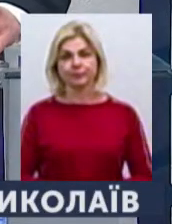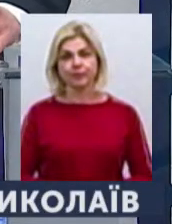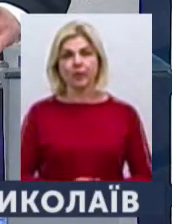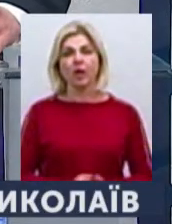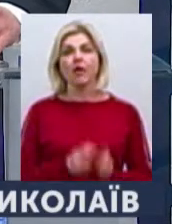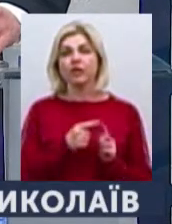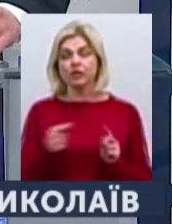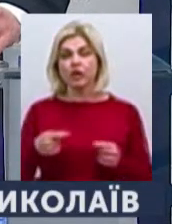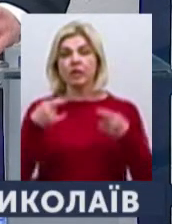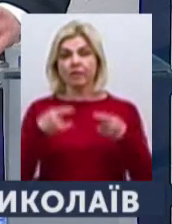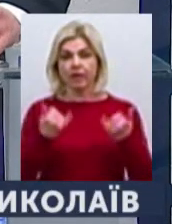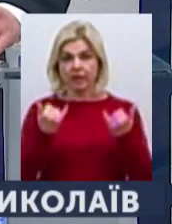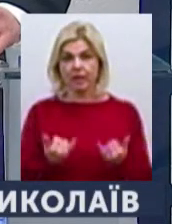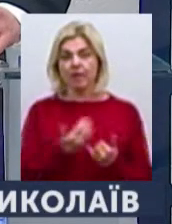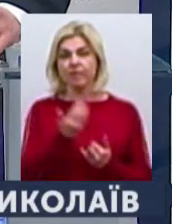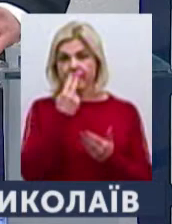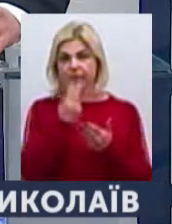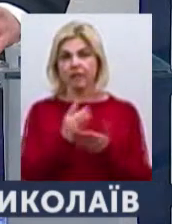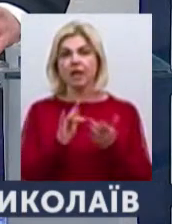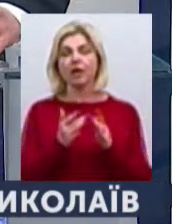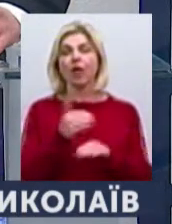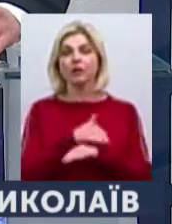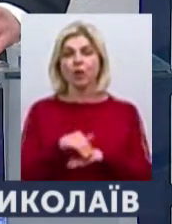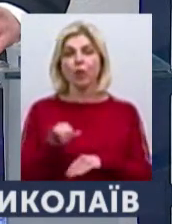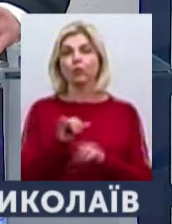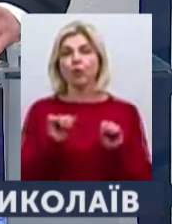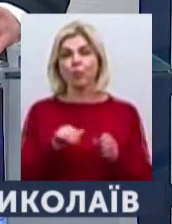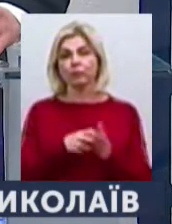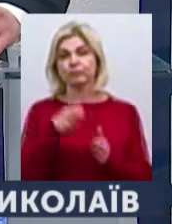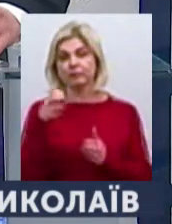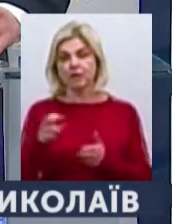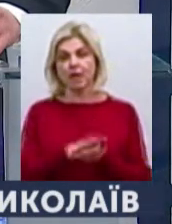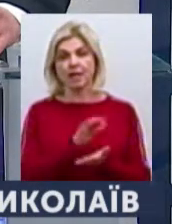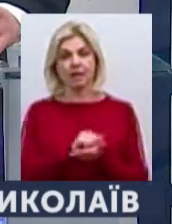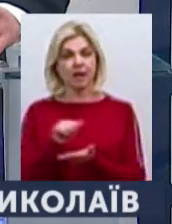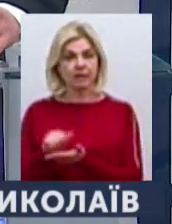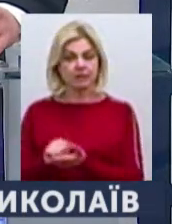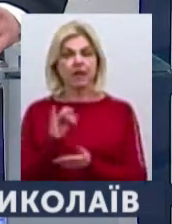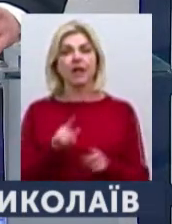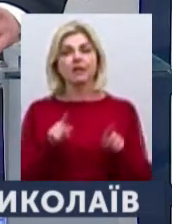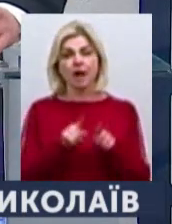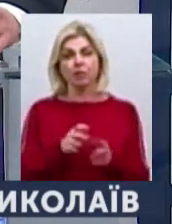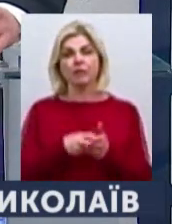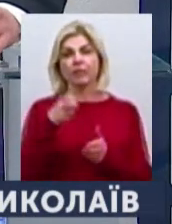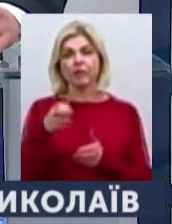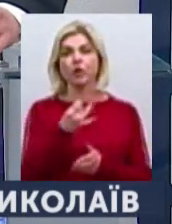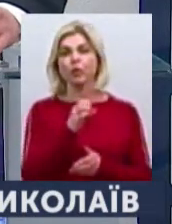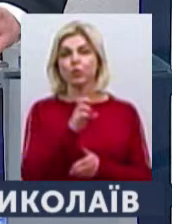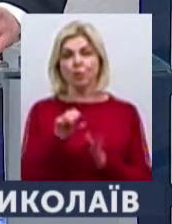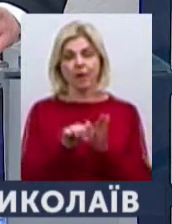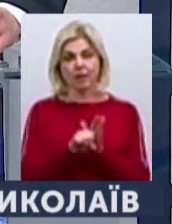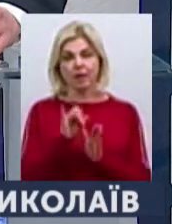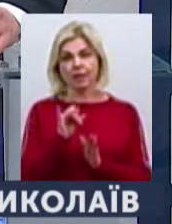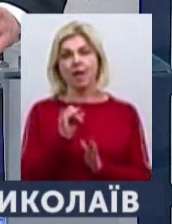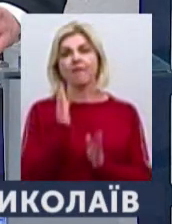Протягом прямого ефіру на екранах ви бачите нашу електронну адресу, за якою зможете звертатись до редакції, а також посилання на наш YouTube-канал та сторінку